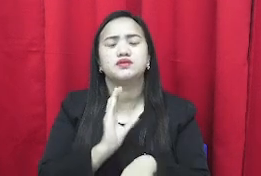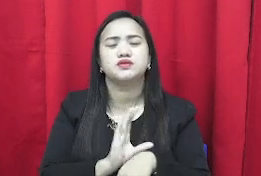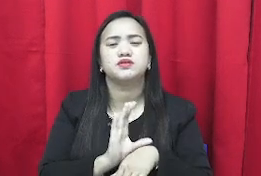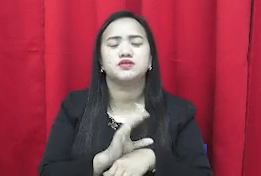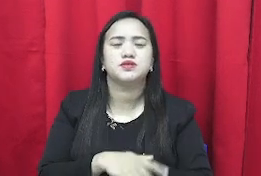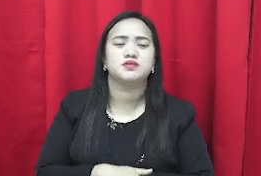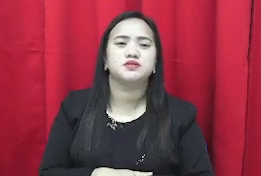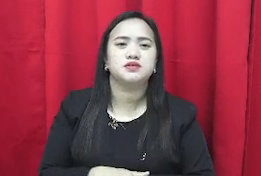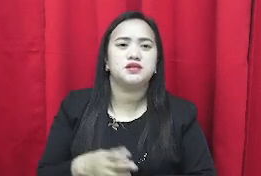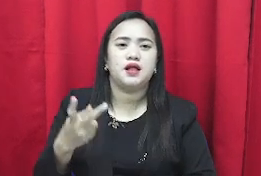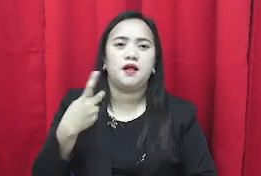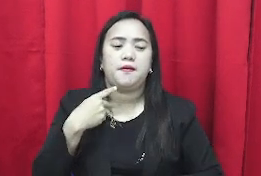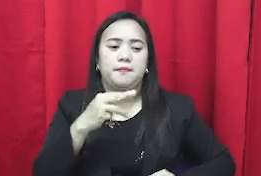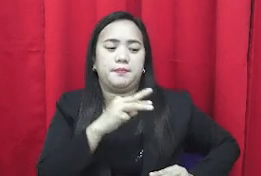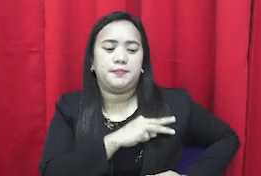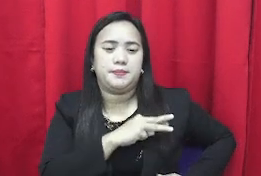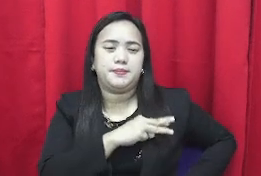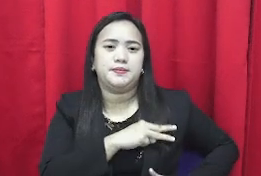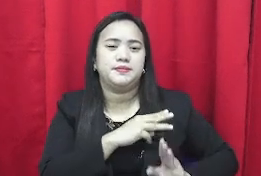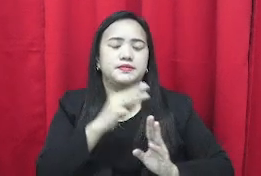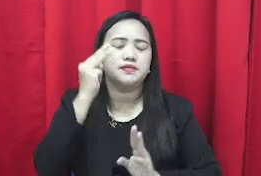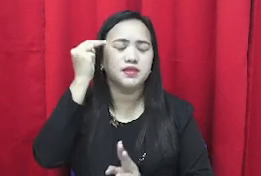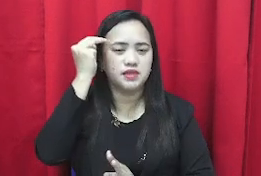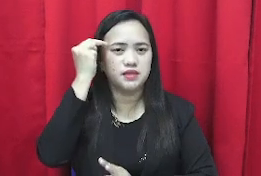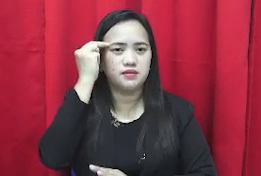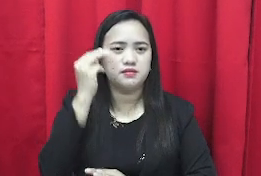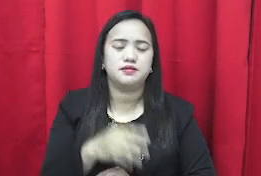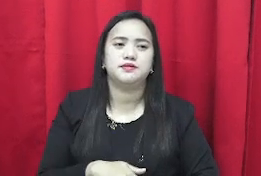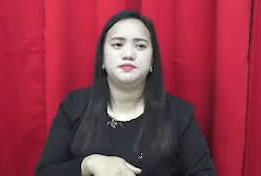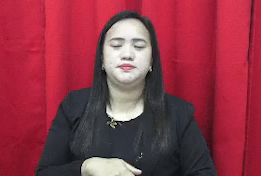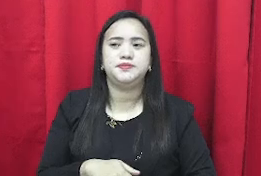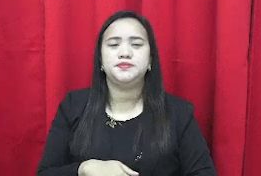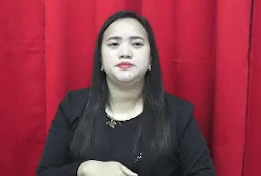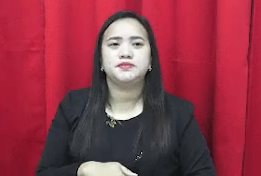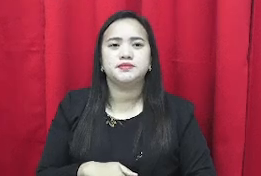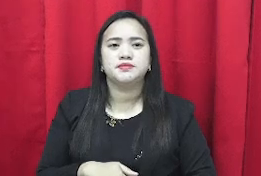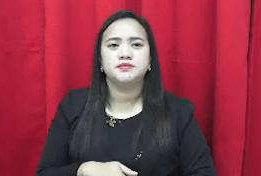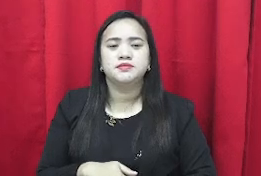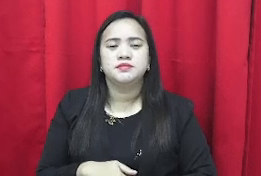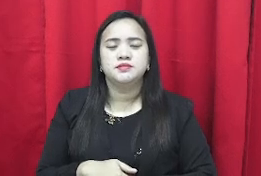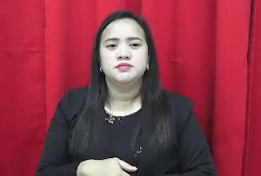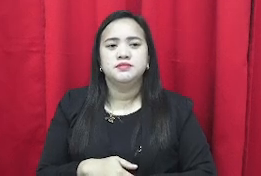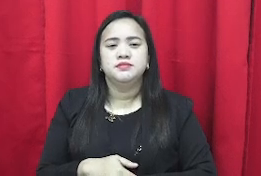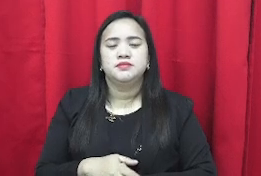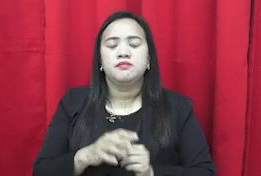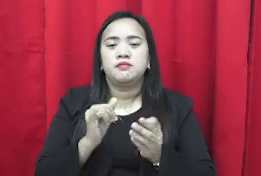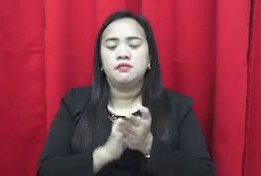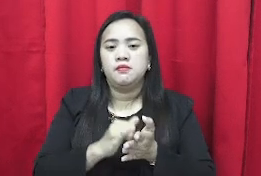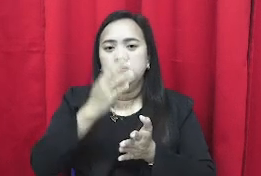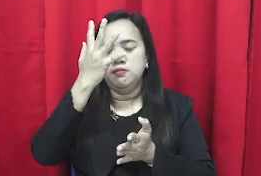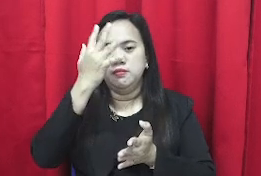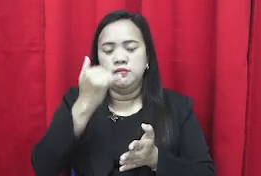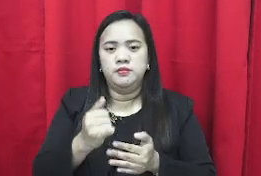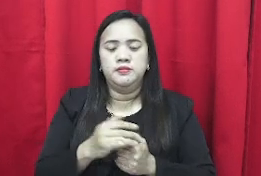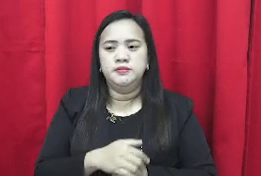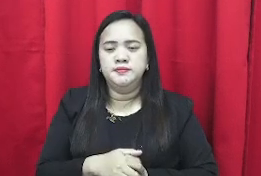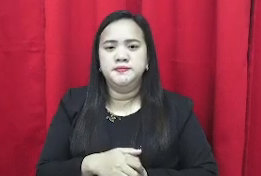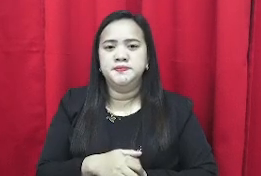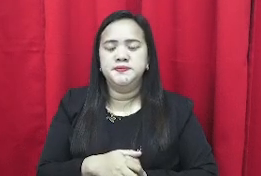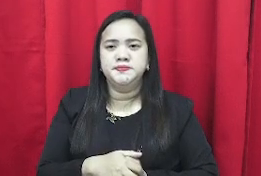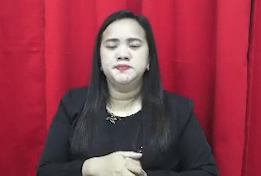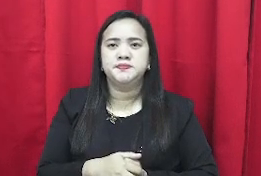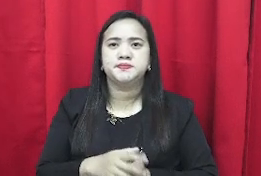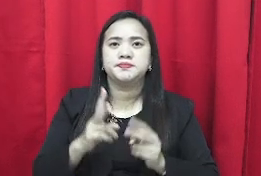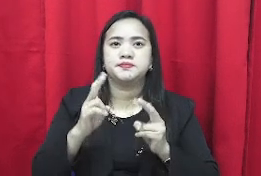Mayon pong military mind no Yeah Kaya nga samantalahin natin kasi maging mag